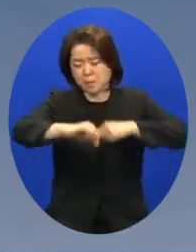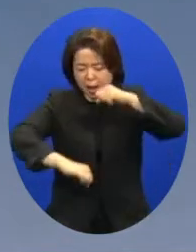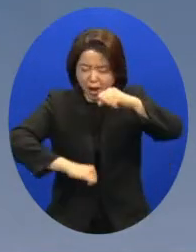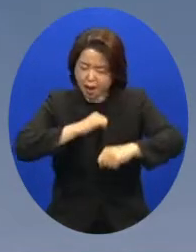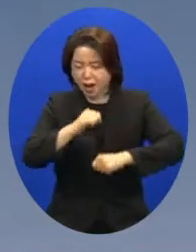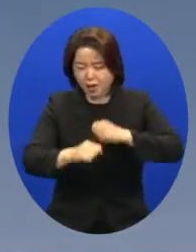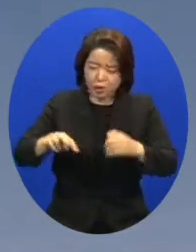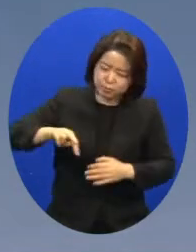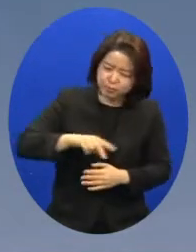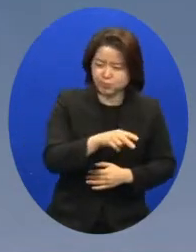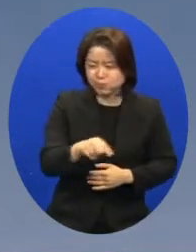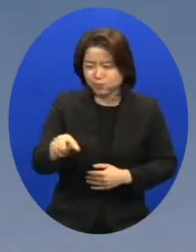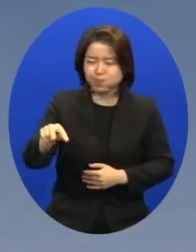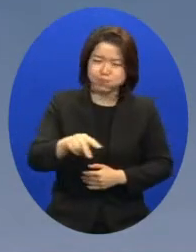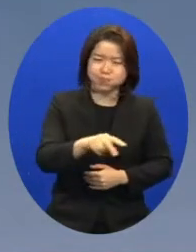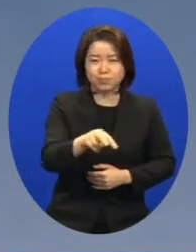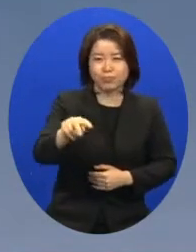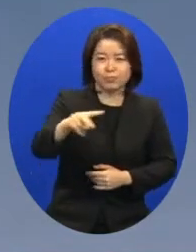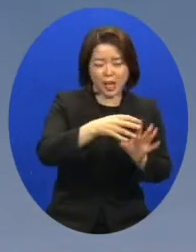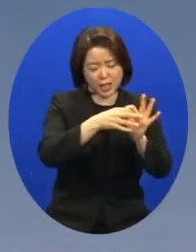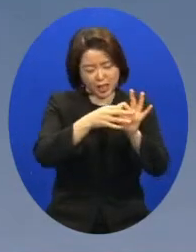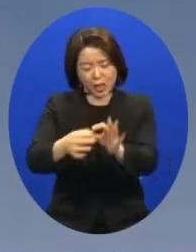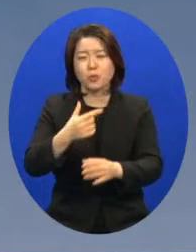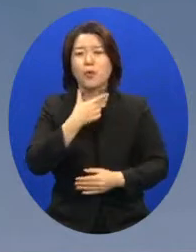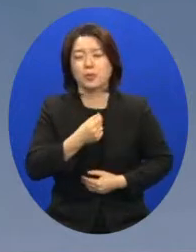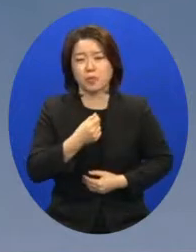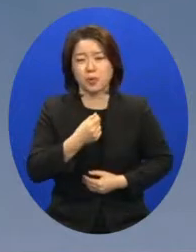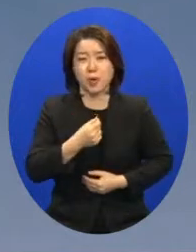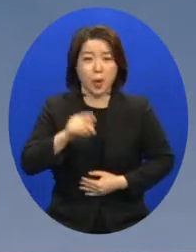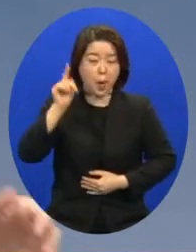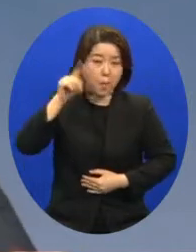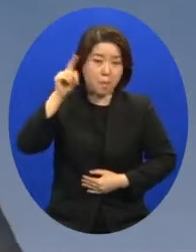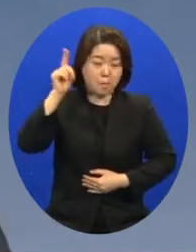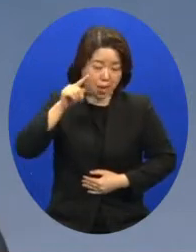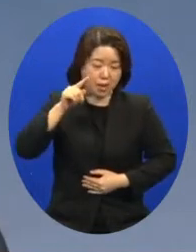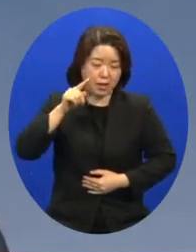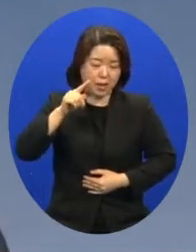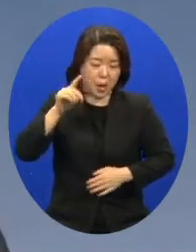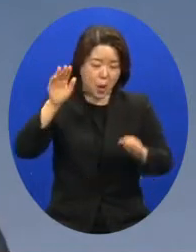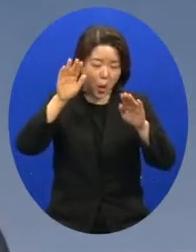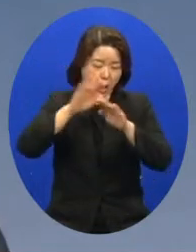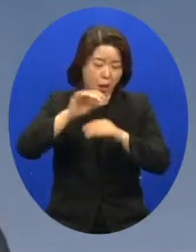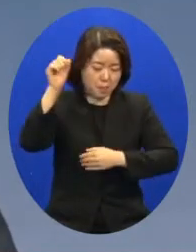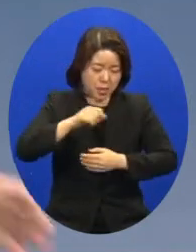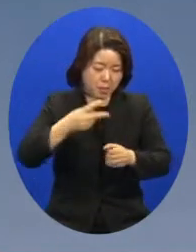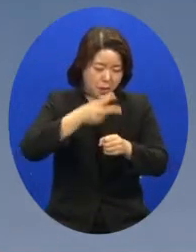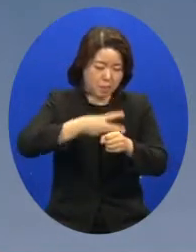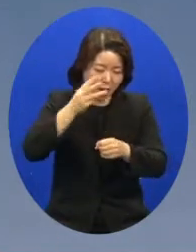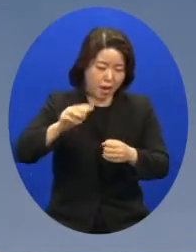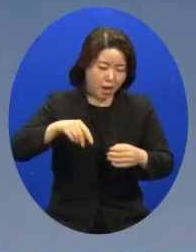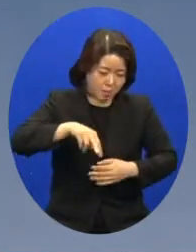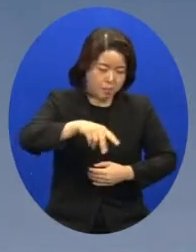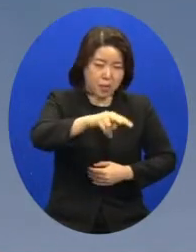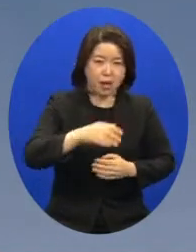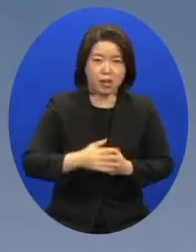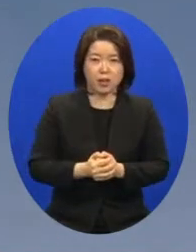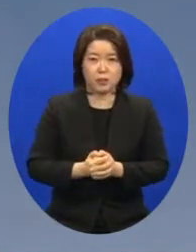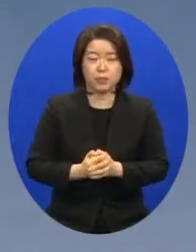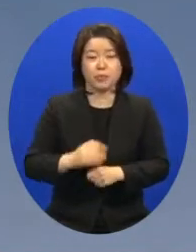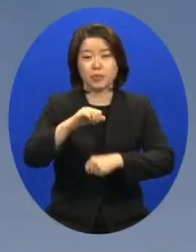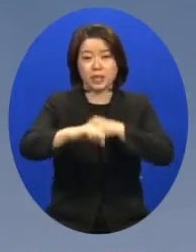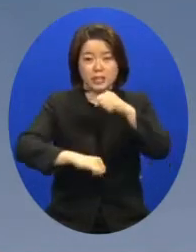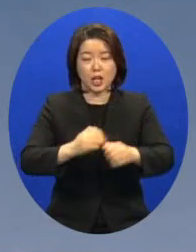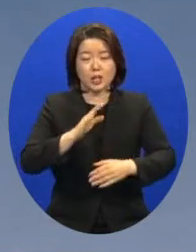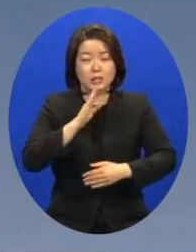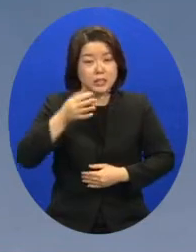자유롭게 계속 걷고 싶으셔서 매일 그렇게 걸으신 다는 겁니다 자유를 진짜